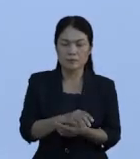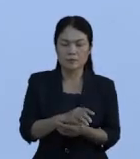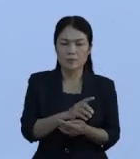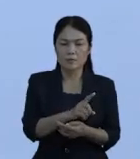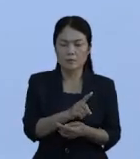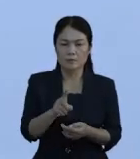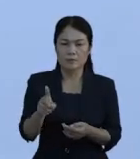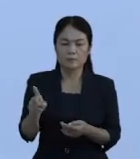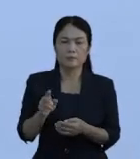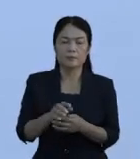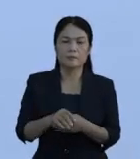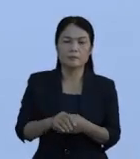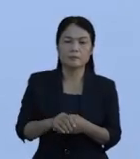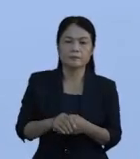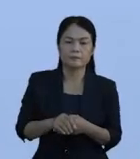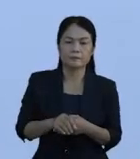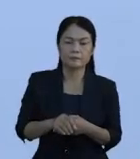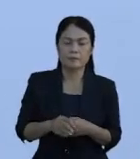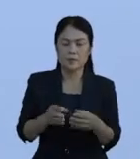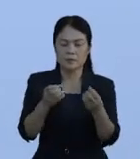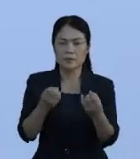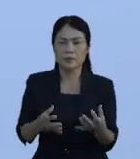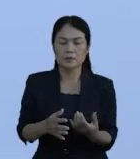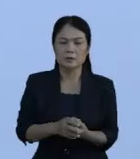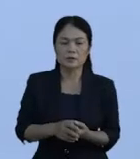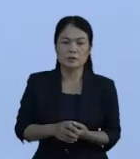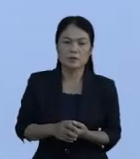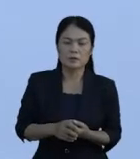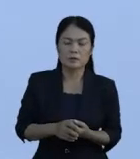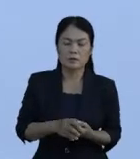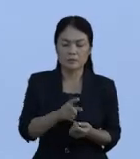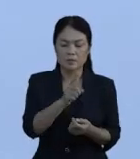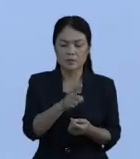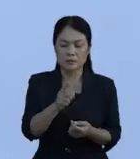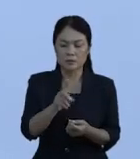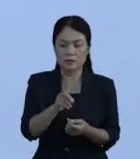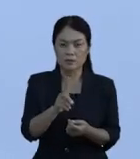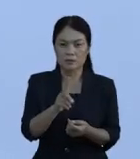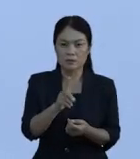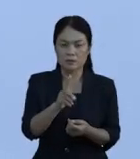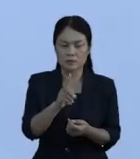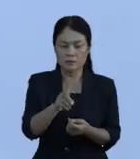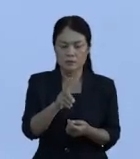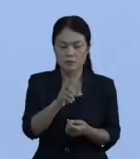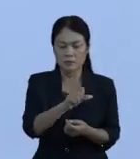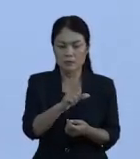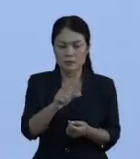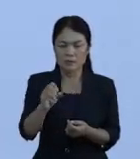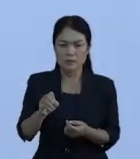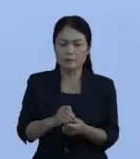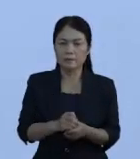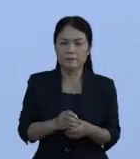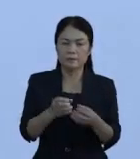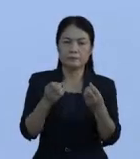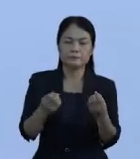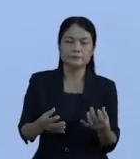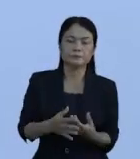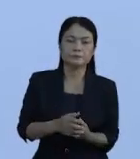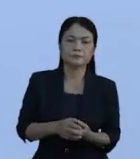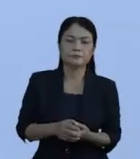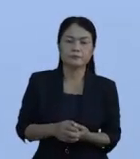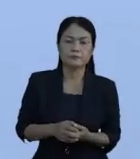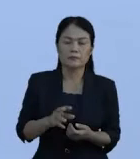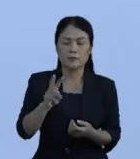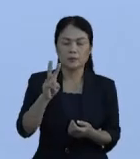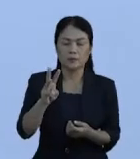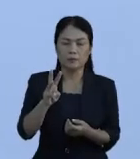tới là hố mà đó còn đấy còn mà có bộ đọt bờ lõng mà bờ lõng cứ mùi sai chẳng mà lo lại như việc bờ mạn vía